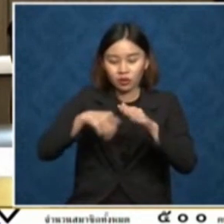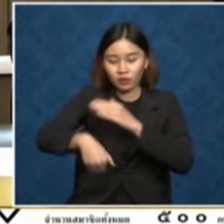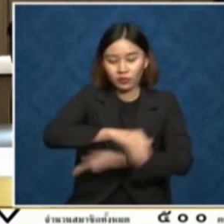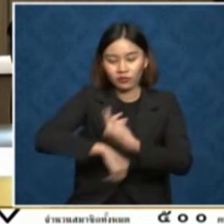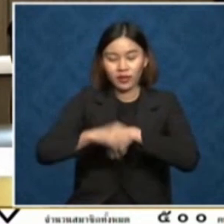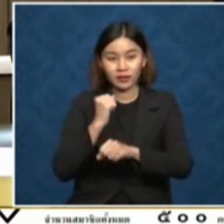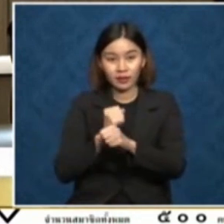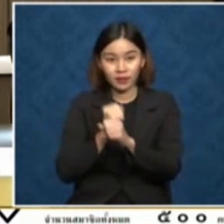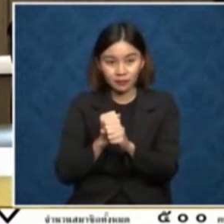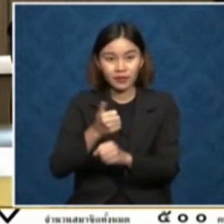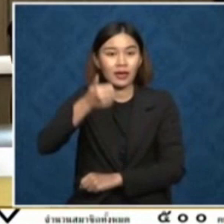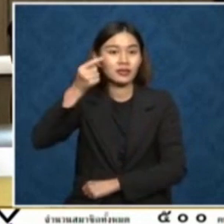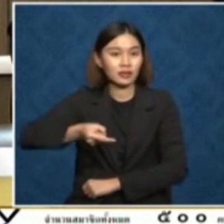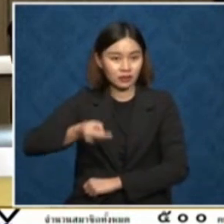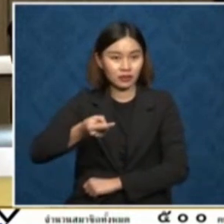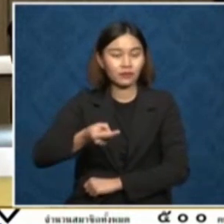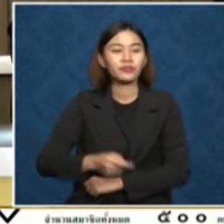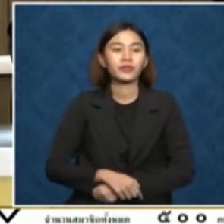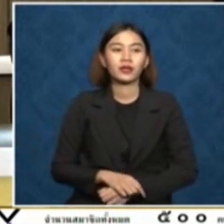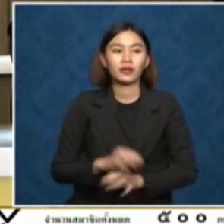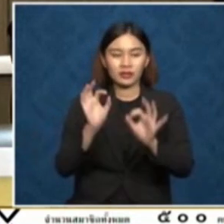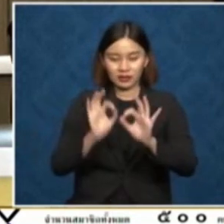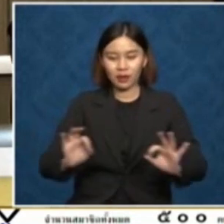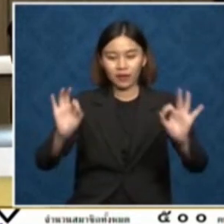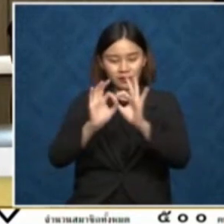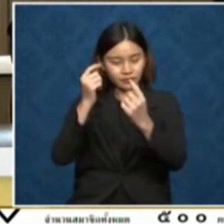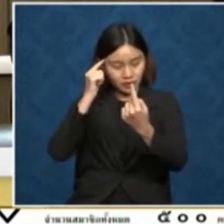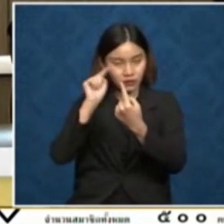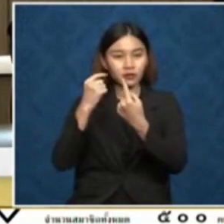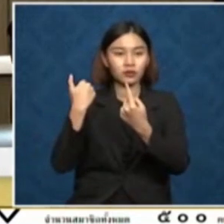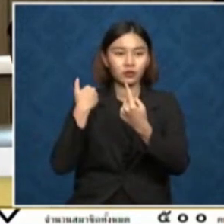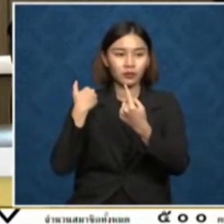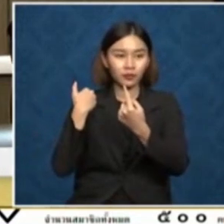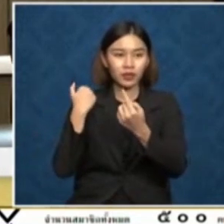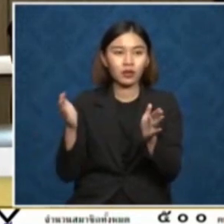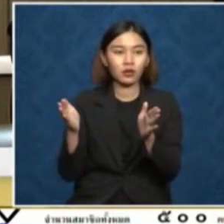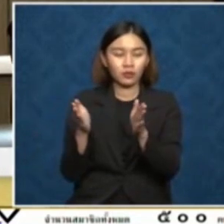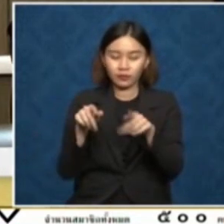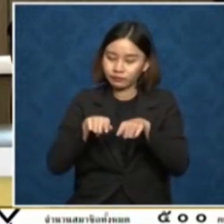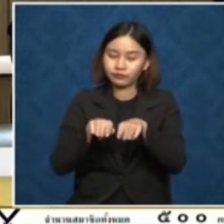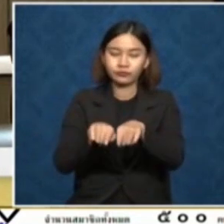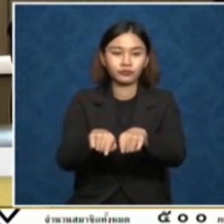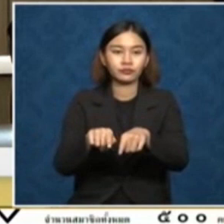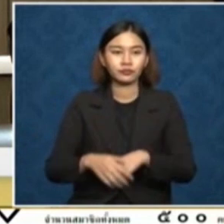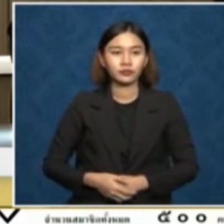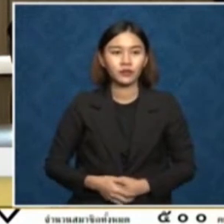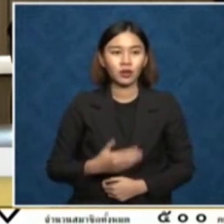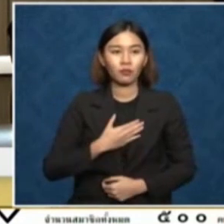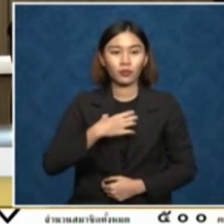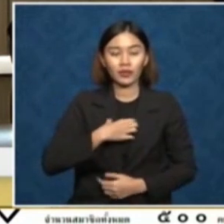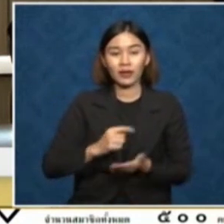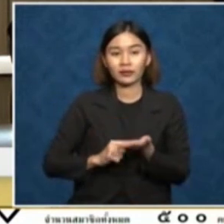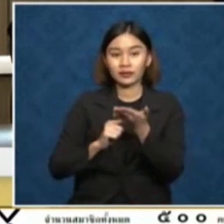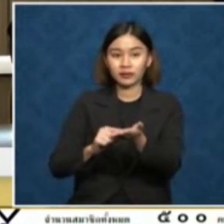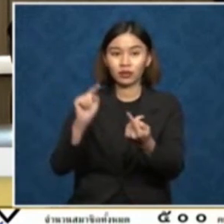มกันของประเทศไทยของเราจะต้องดีขึ้นเรื่อยๆแน่นอนครับแต่อย่างไรก็ตามความละเอียดรอบคอบและ